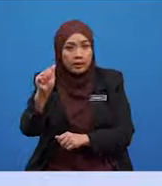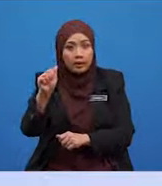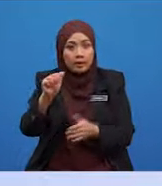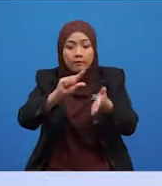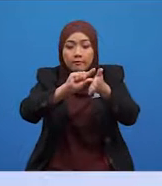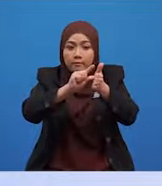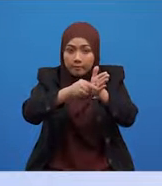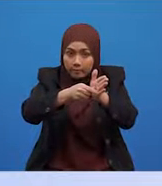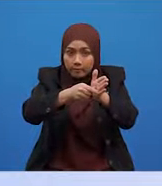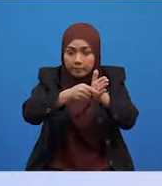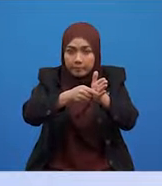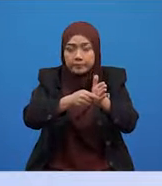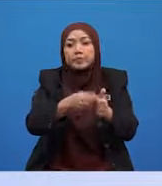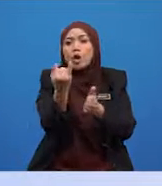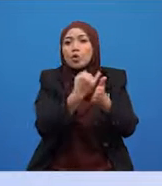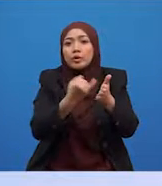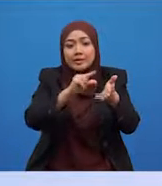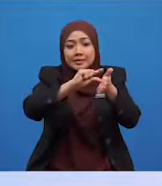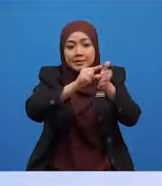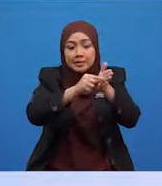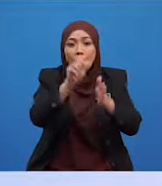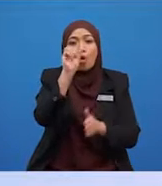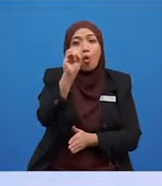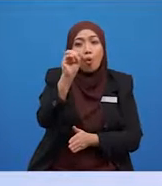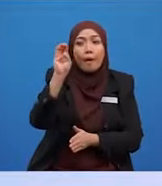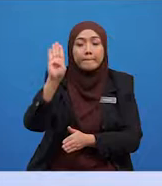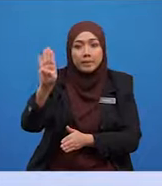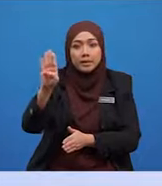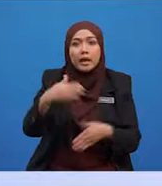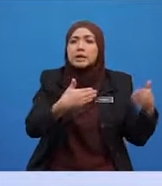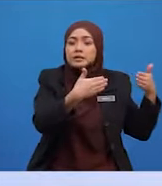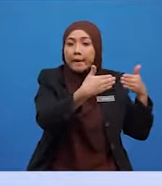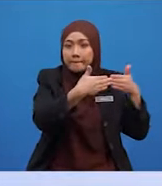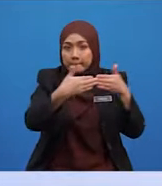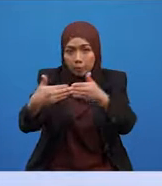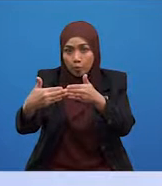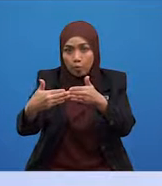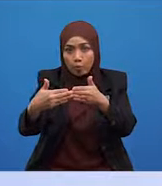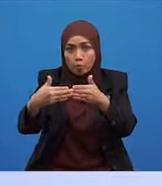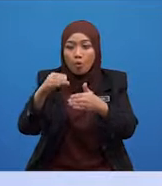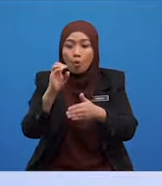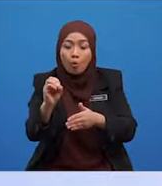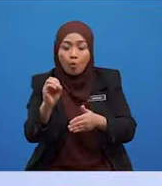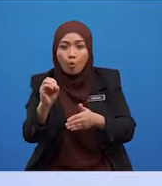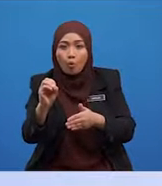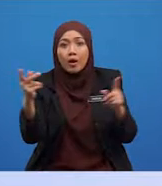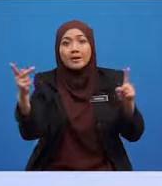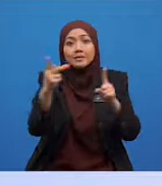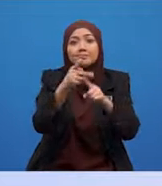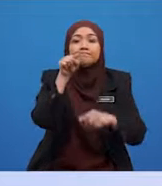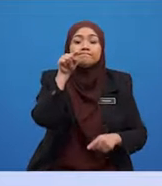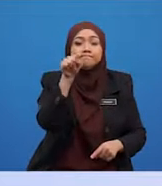lukis jejari OB dengan menyambung pusat O ke titik yang